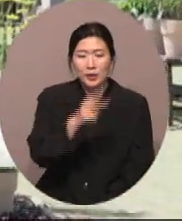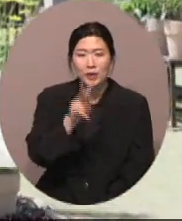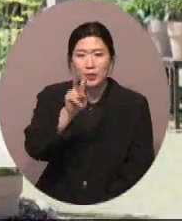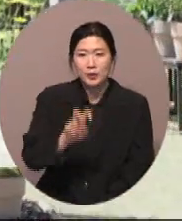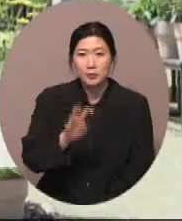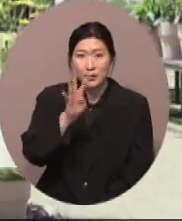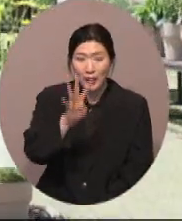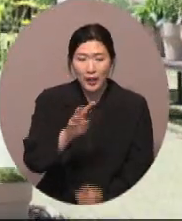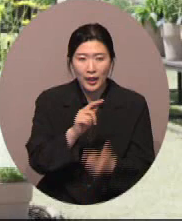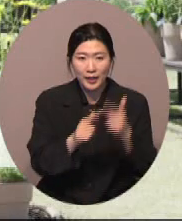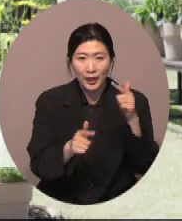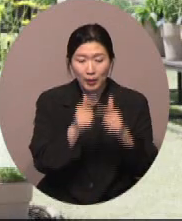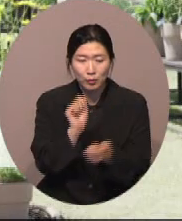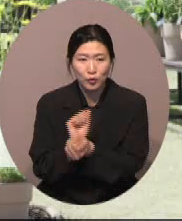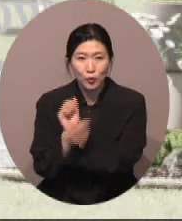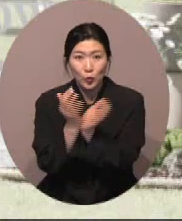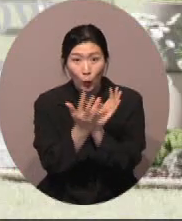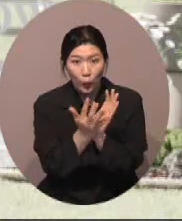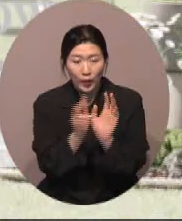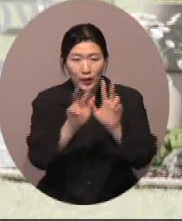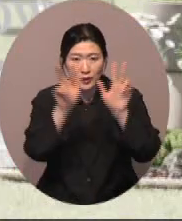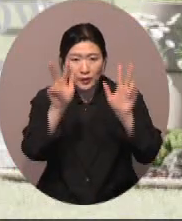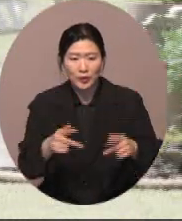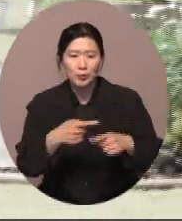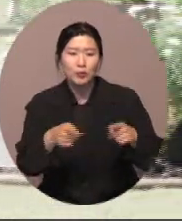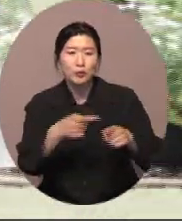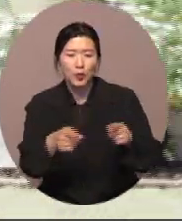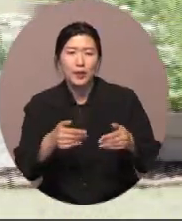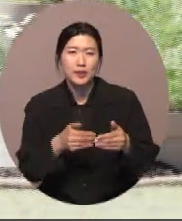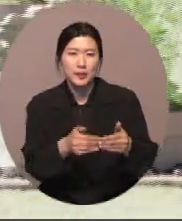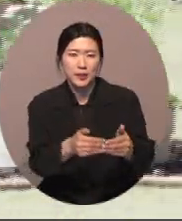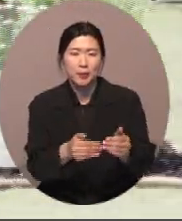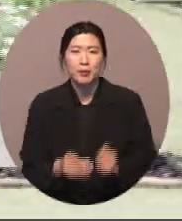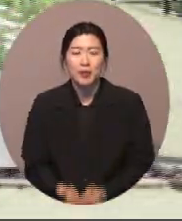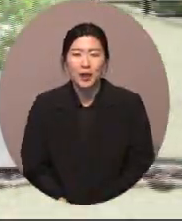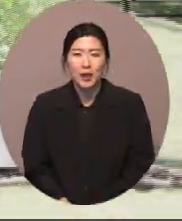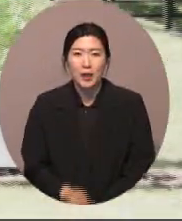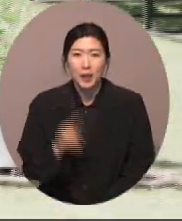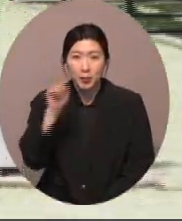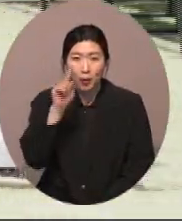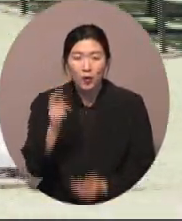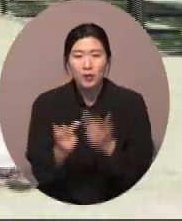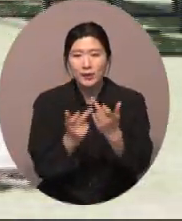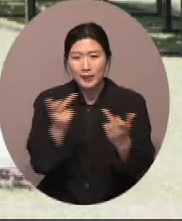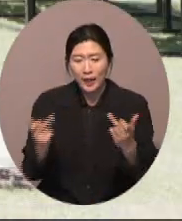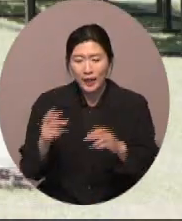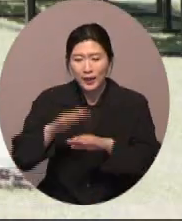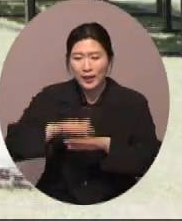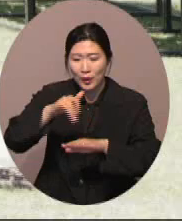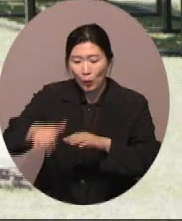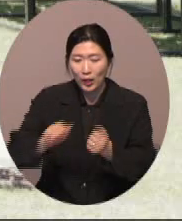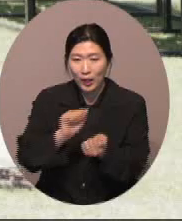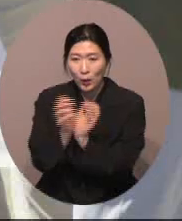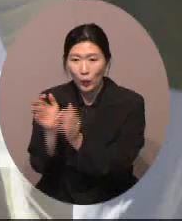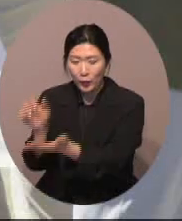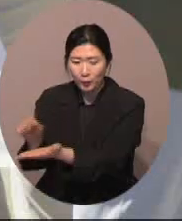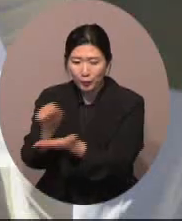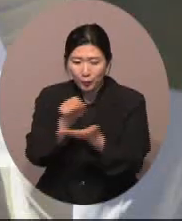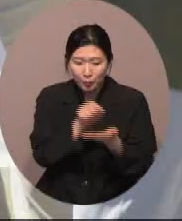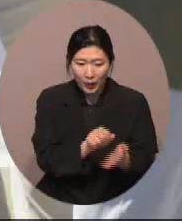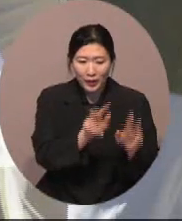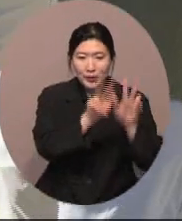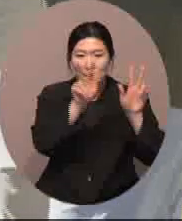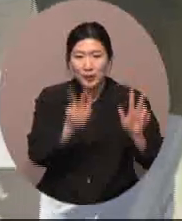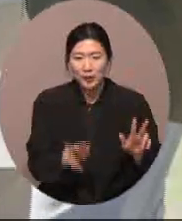정원식물 전시 품평회를 진행합니다 임 농가에서 출품한 정원 식물을 국민이 직접 품평에